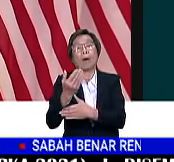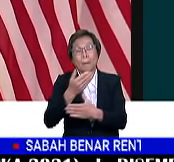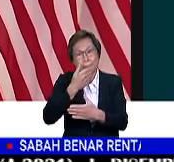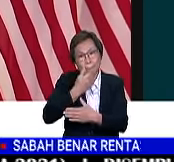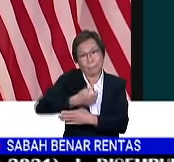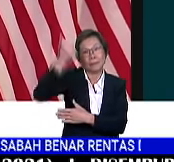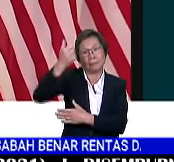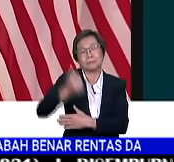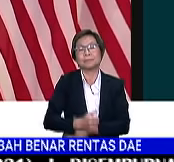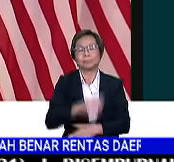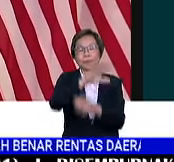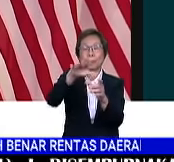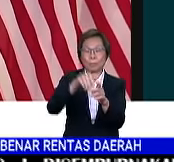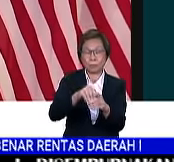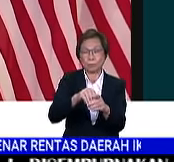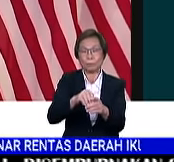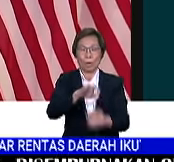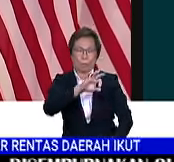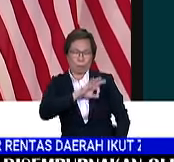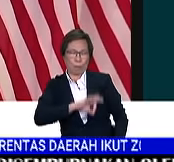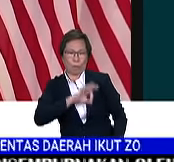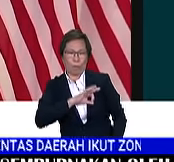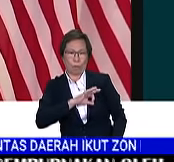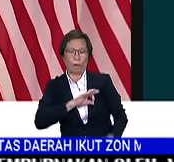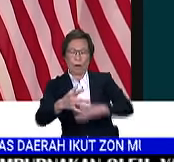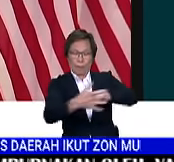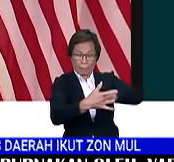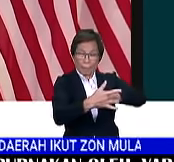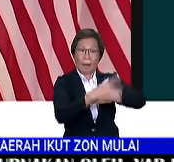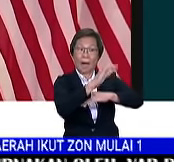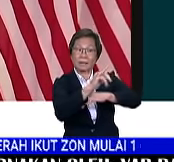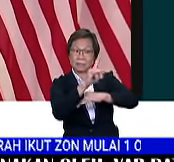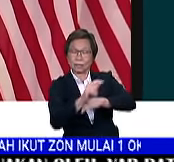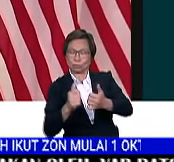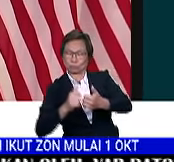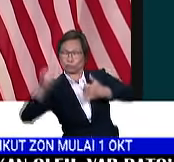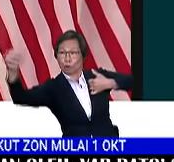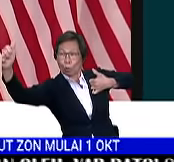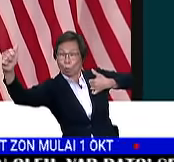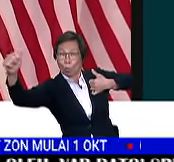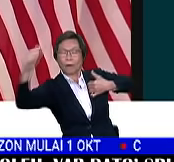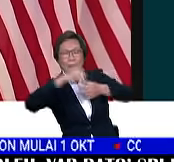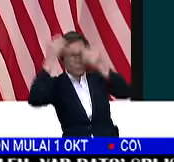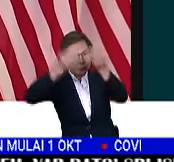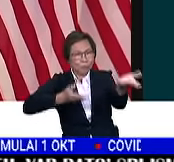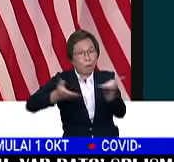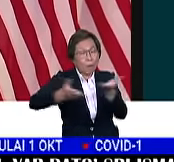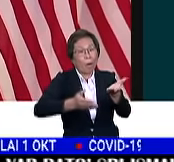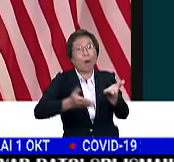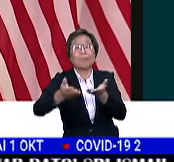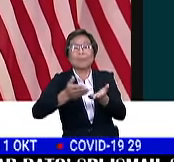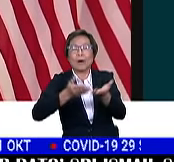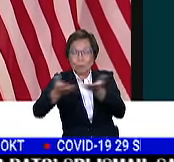Ini termasuklah memanfaatkan teknologi komunikasi jarak jauh dalam penyampaian